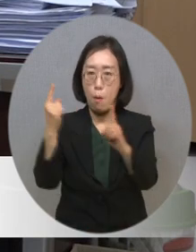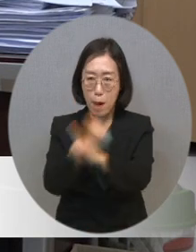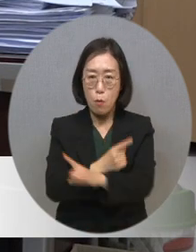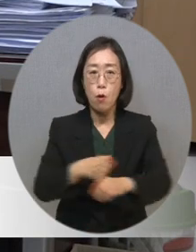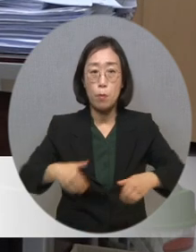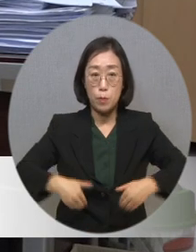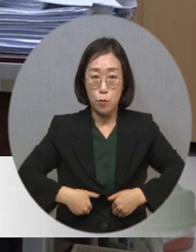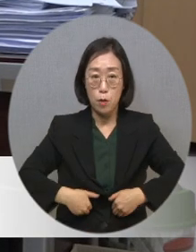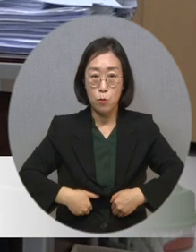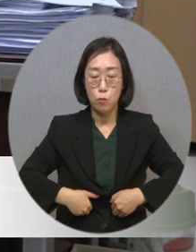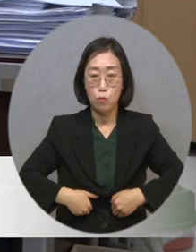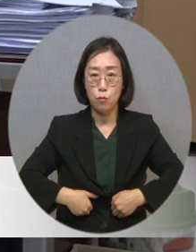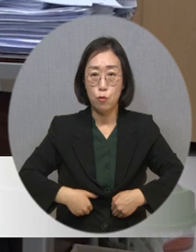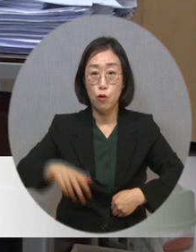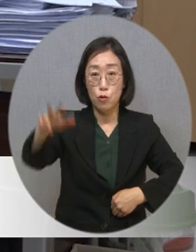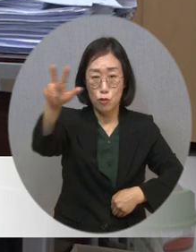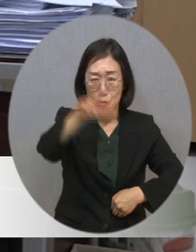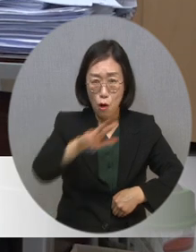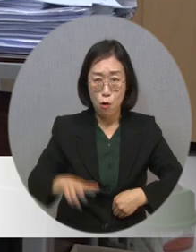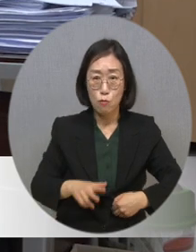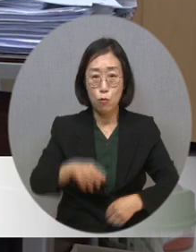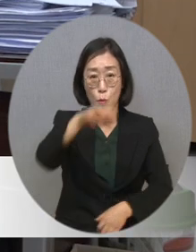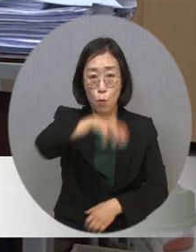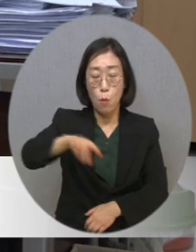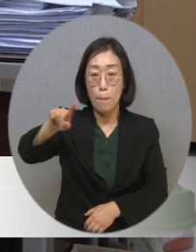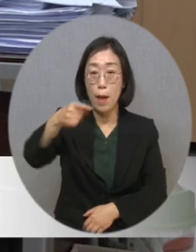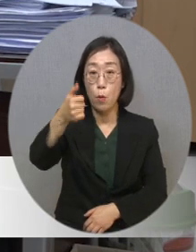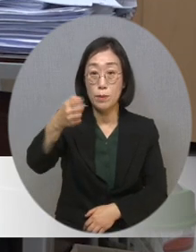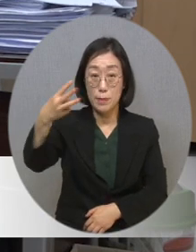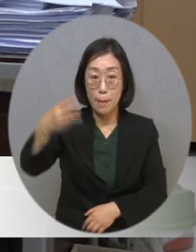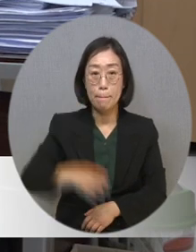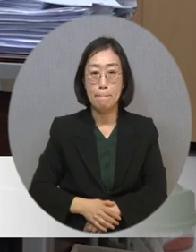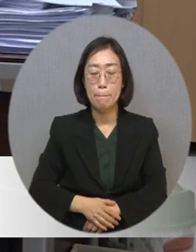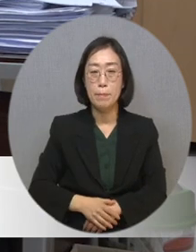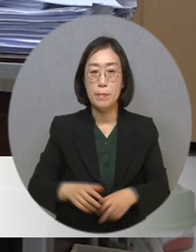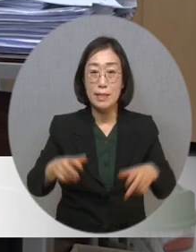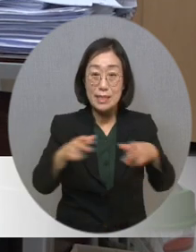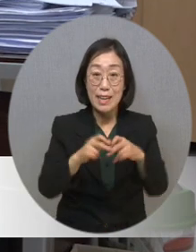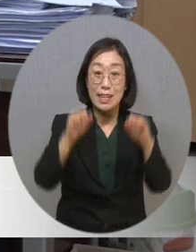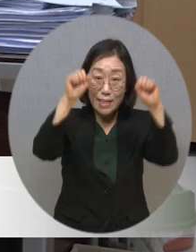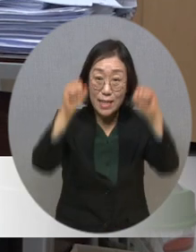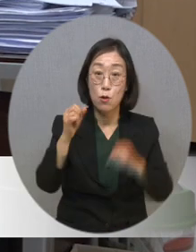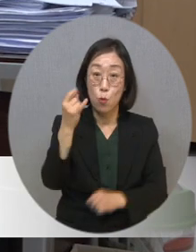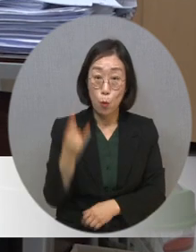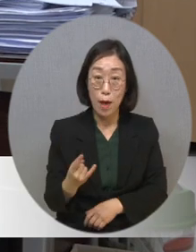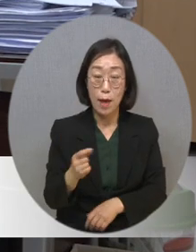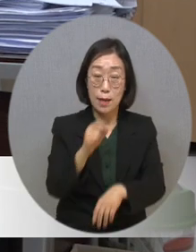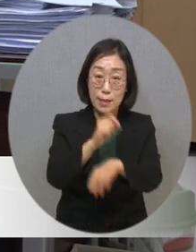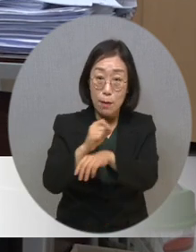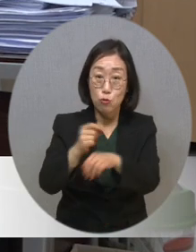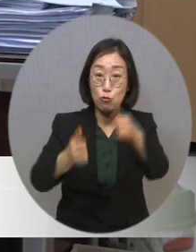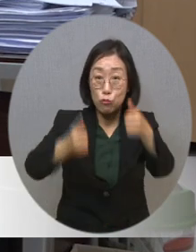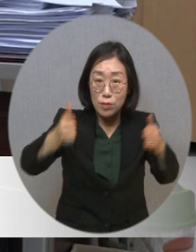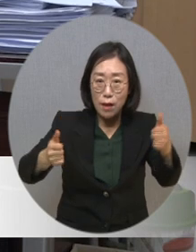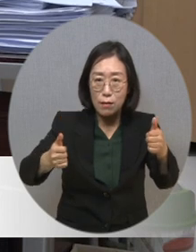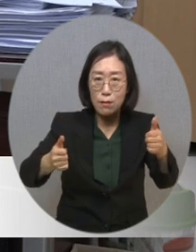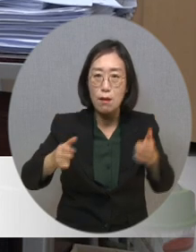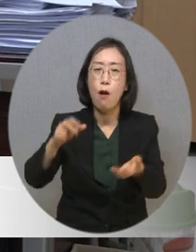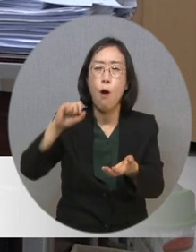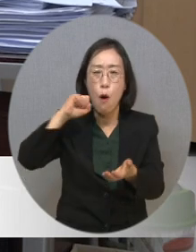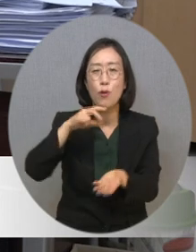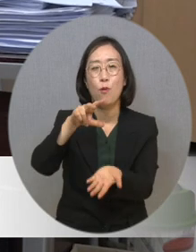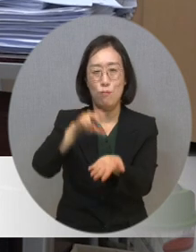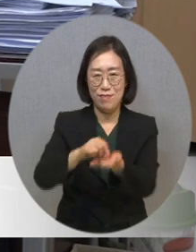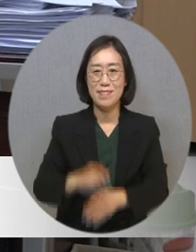우리 전국 어 153개 장애인 체계 사장들의 애로 상과 고충이라는 생각합니다